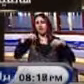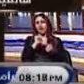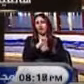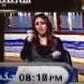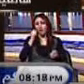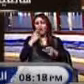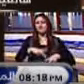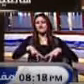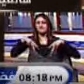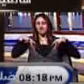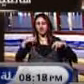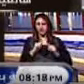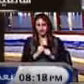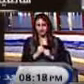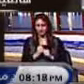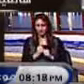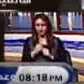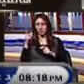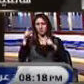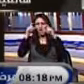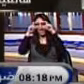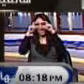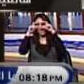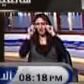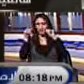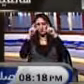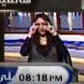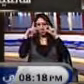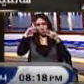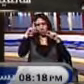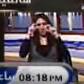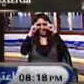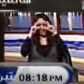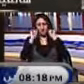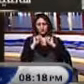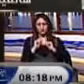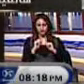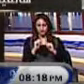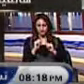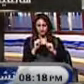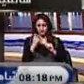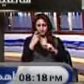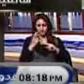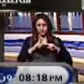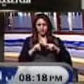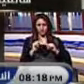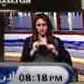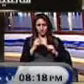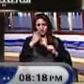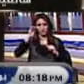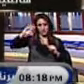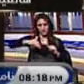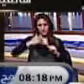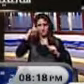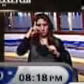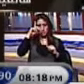عشان نقارن بين الاثنين. انا شايفه هنا لابس نظاره طبيه. ايه تاني يا طارق وانت بتصور لفت نظرك؟ لفت نظري ان هو دخل علينا المره